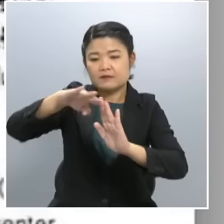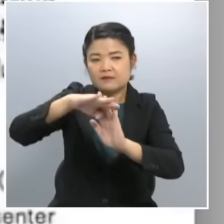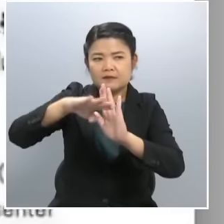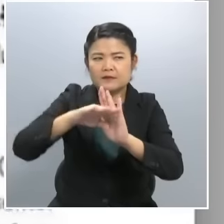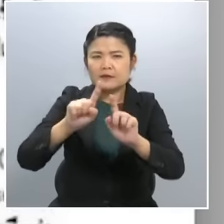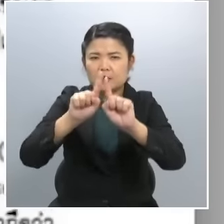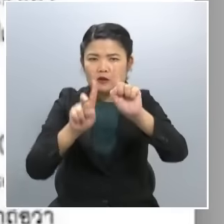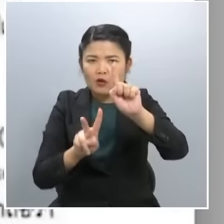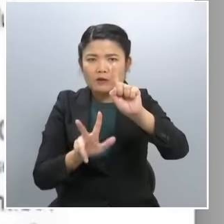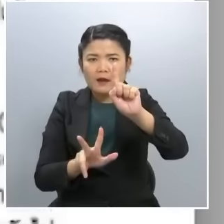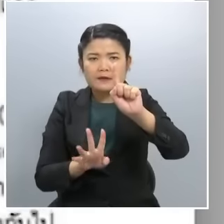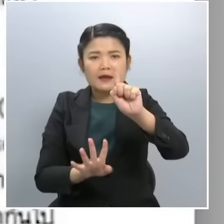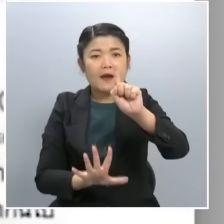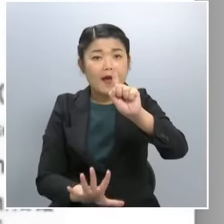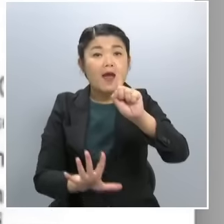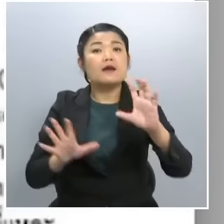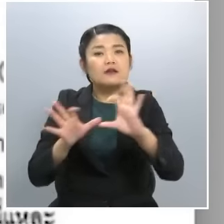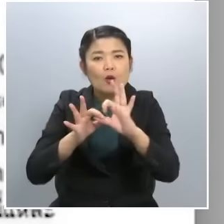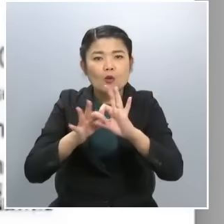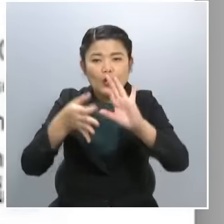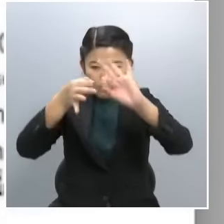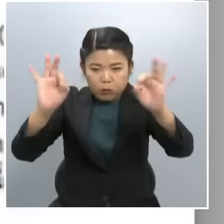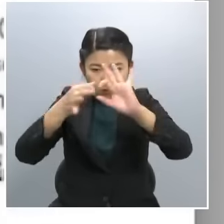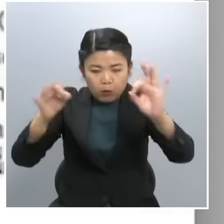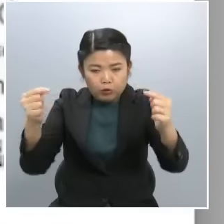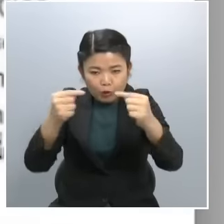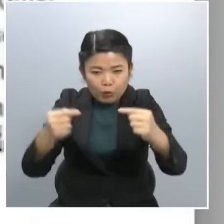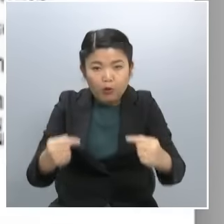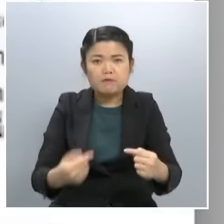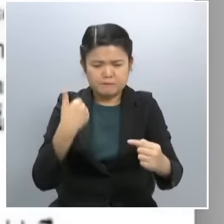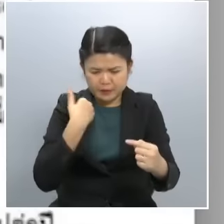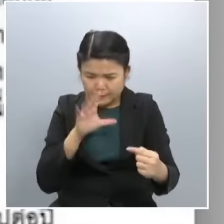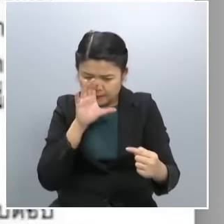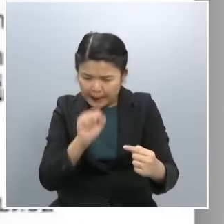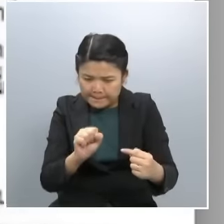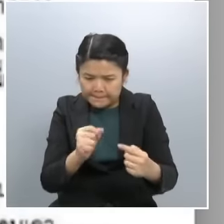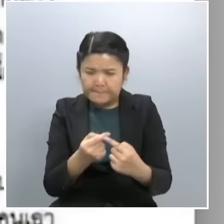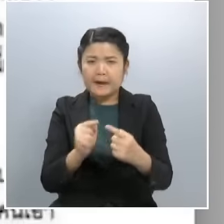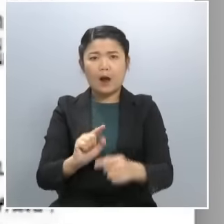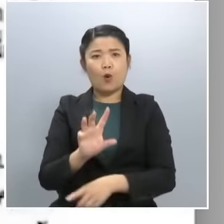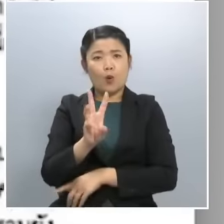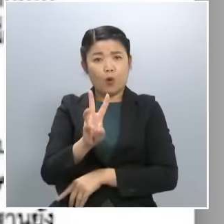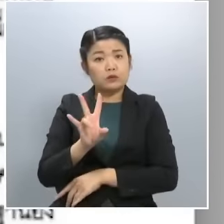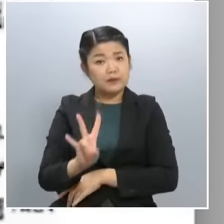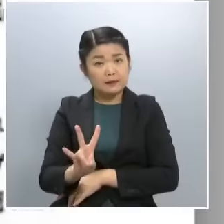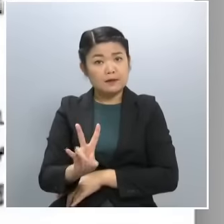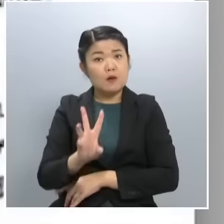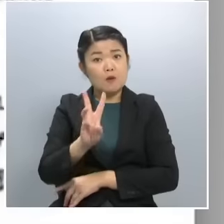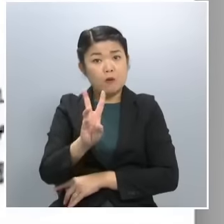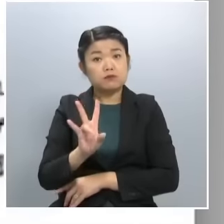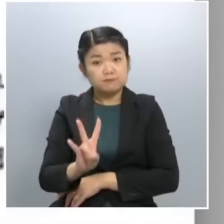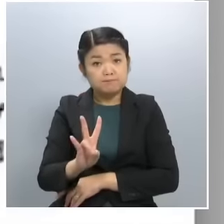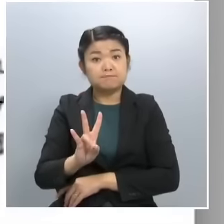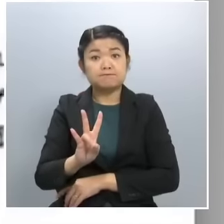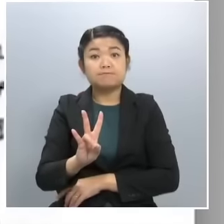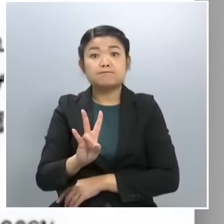1-5เกี่ยวกับกรณีต่างๆแต่มันมาพีคตรงข้อ 6ข้อ 7ข้อข้อ 6ข้อ 7เนี่ยเอกสาร